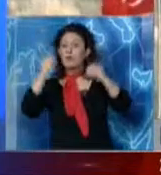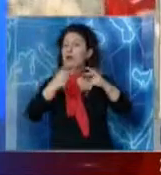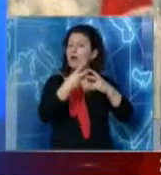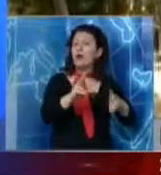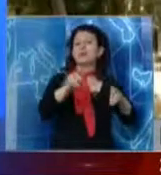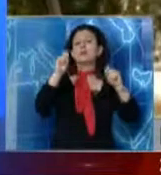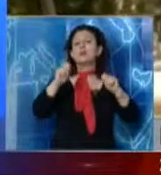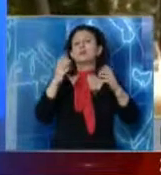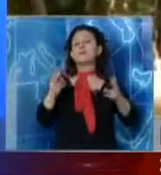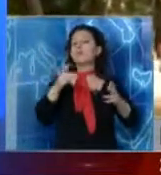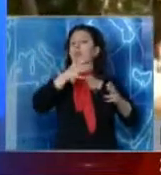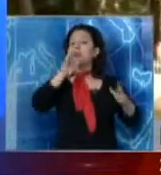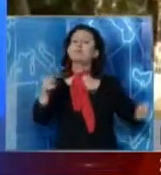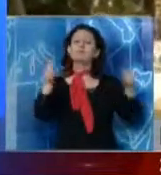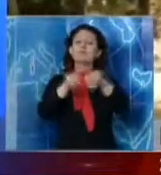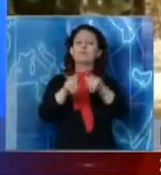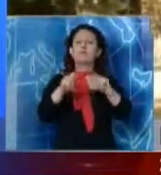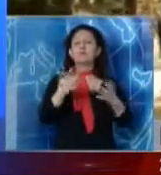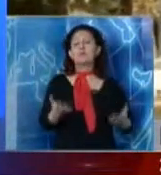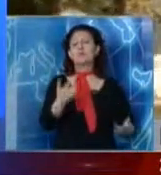açmak. Denizde buluşturacağız ve bunu yapacağız.